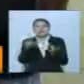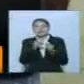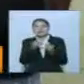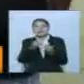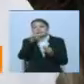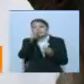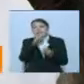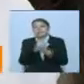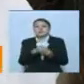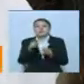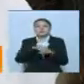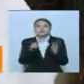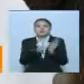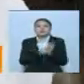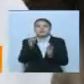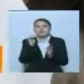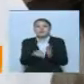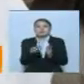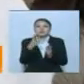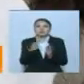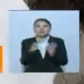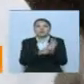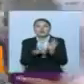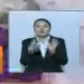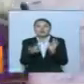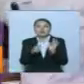года родилось 17 526 детей. Из них